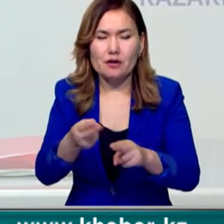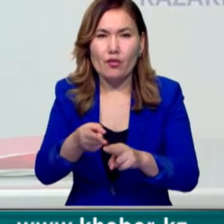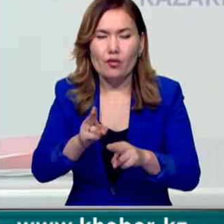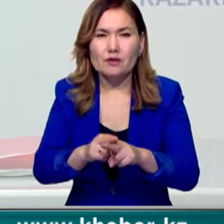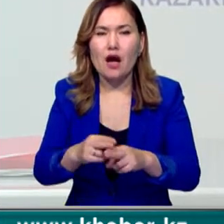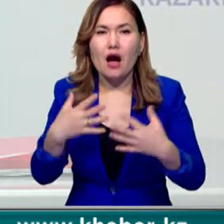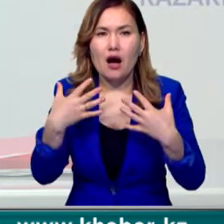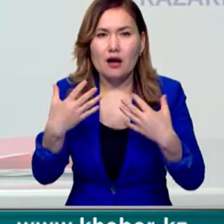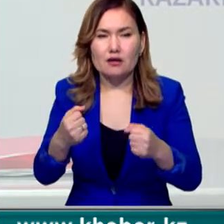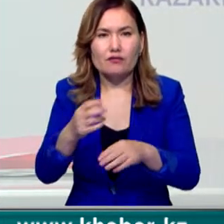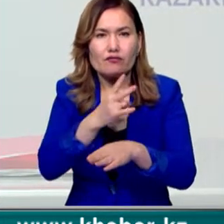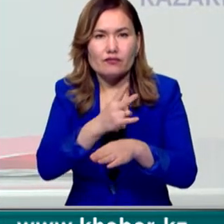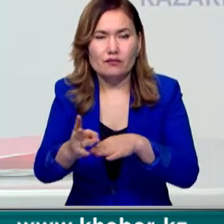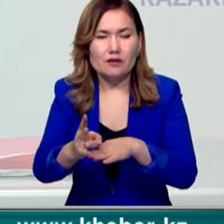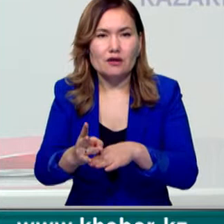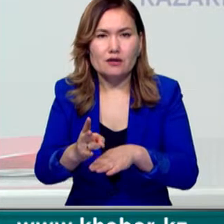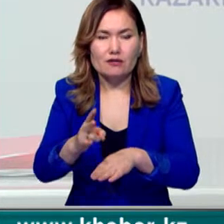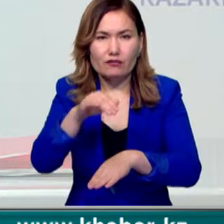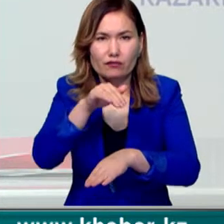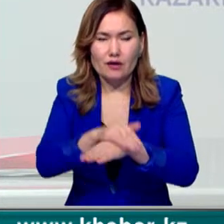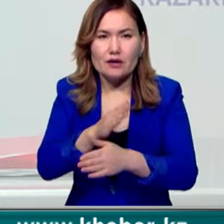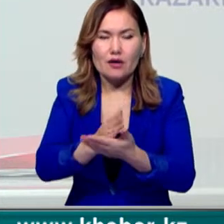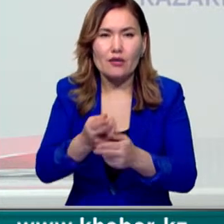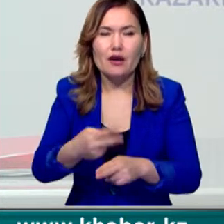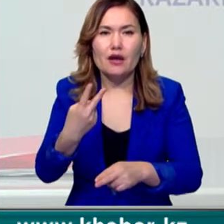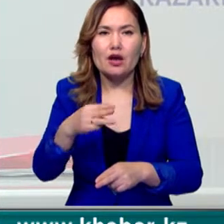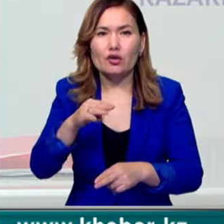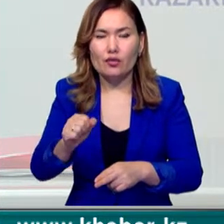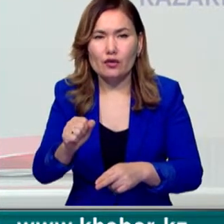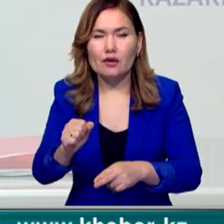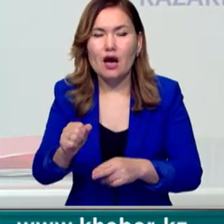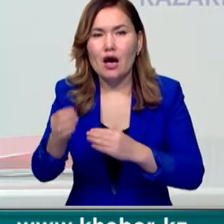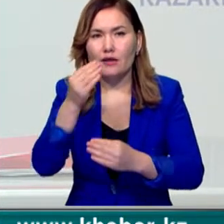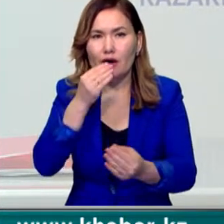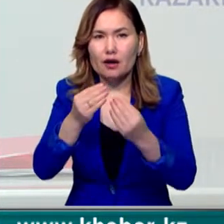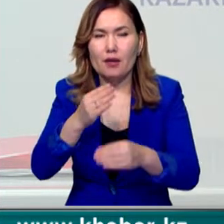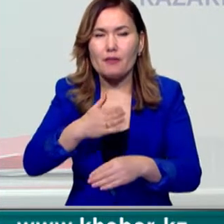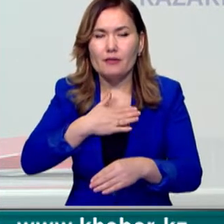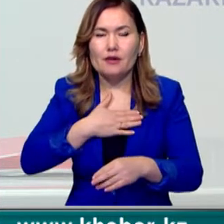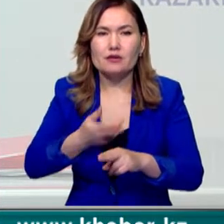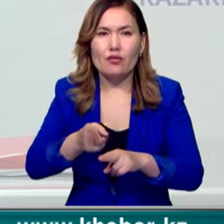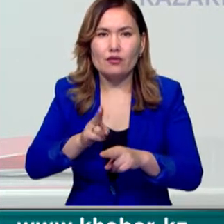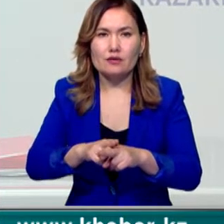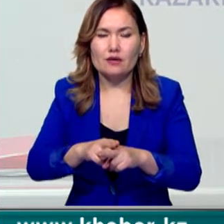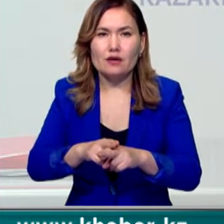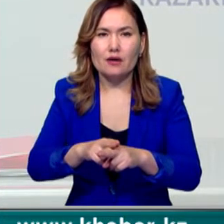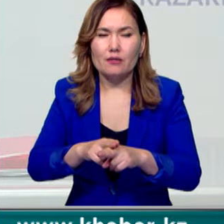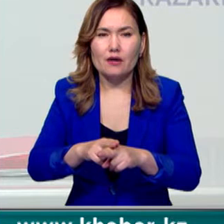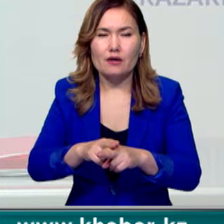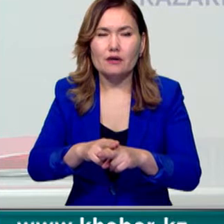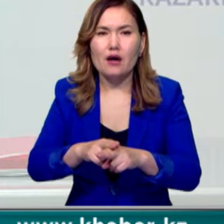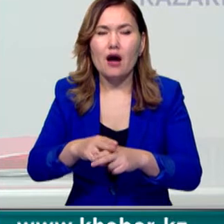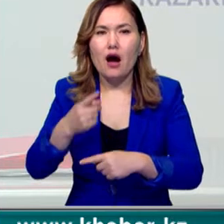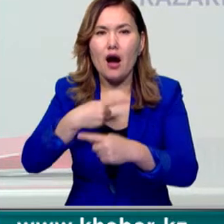есептеледі. Сондықтан сол 2 тоннадай астам тағамдарды біздер сол поставщиктерге